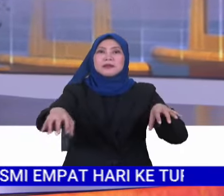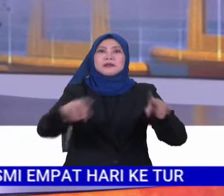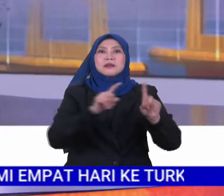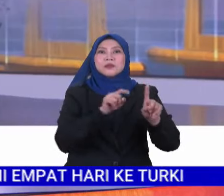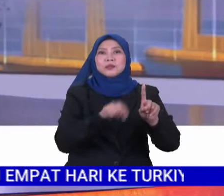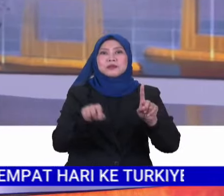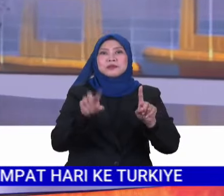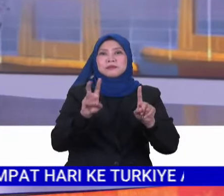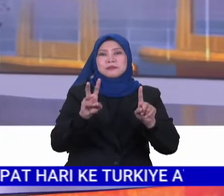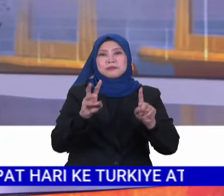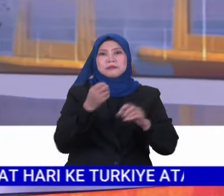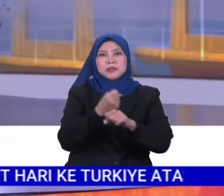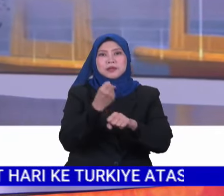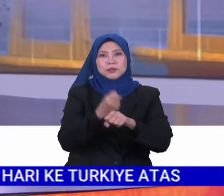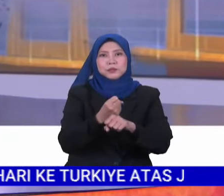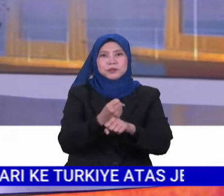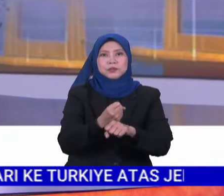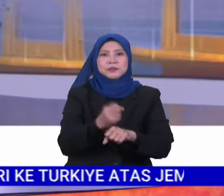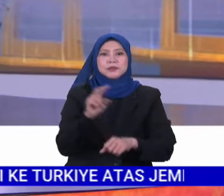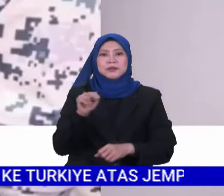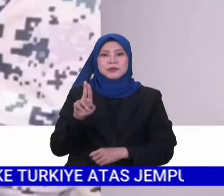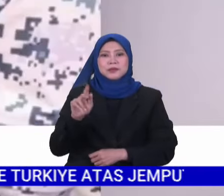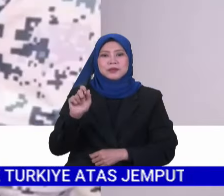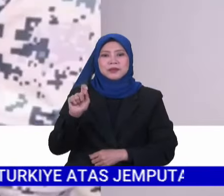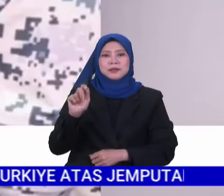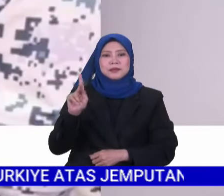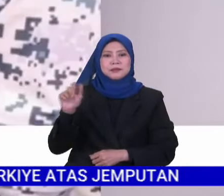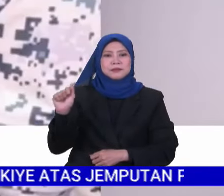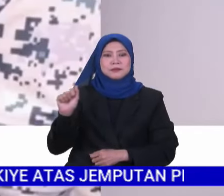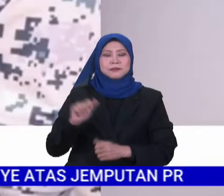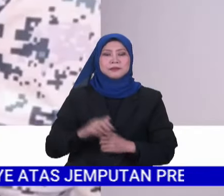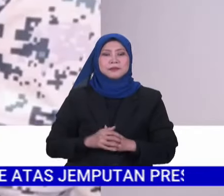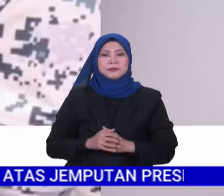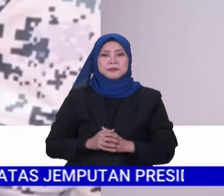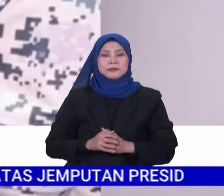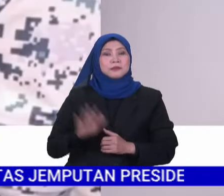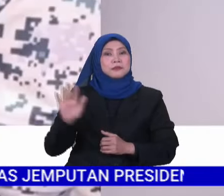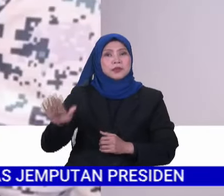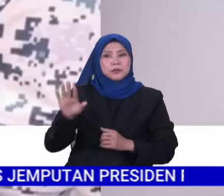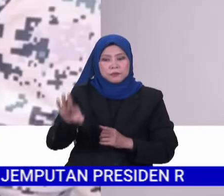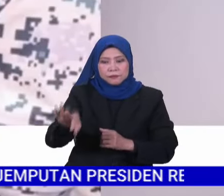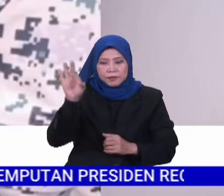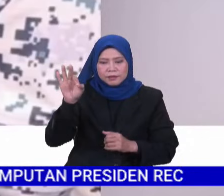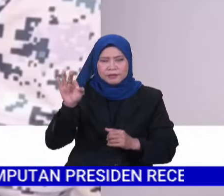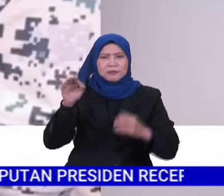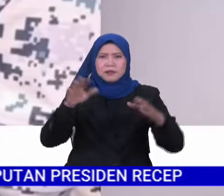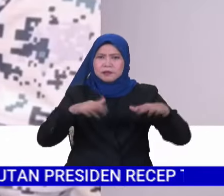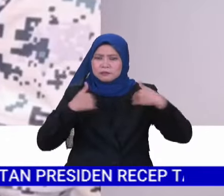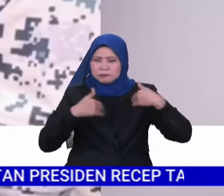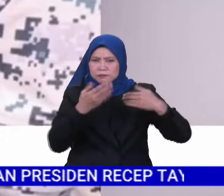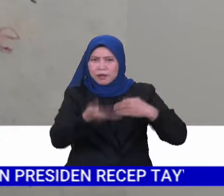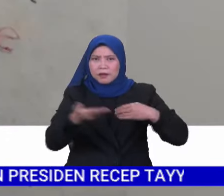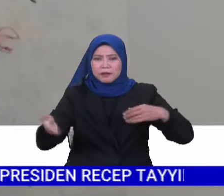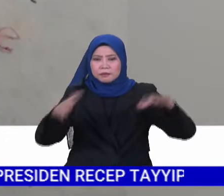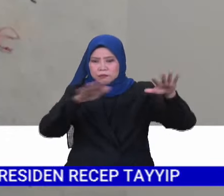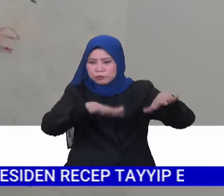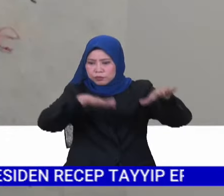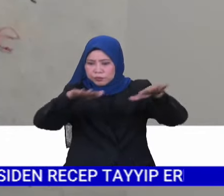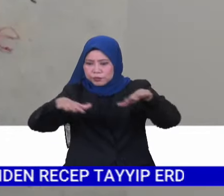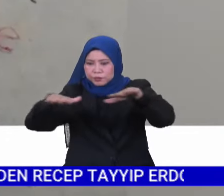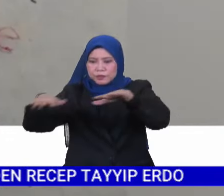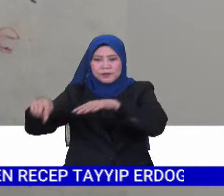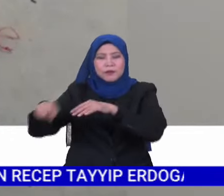notika Barat Daya perairan batu Hai menunya lebih hanya memesan objek terapung yang mencurigakan yang